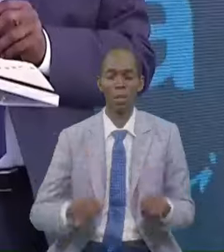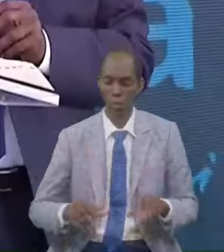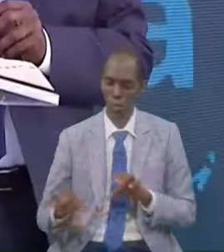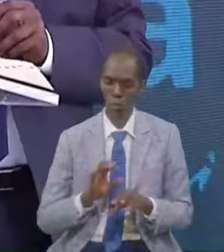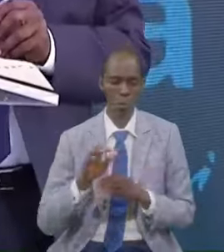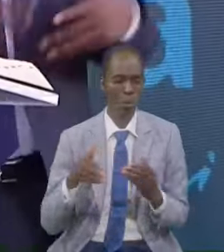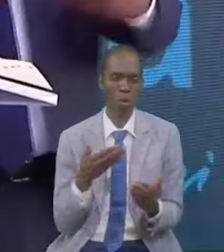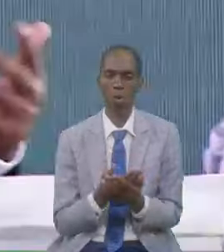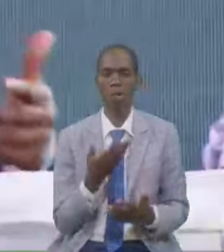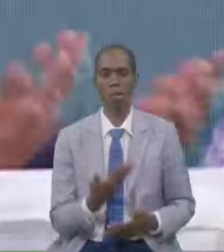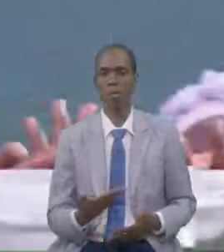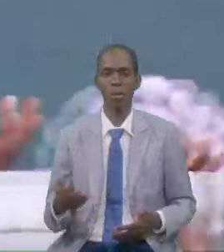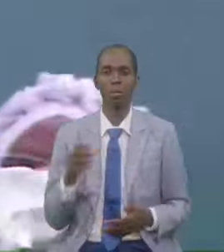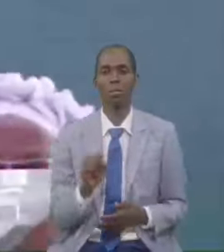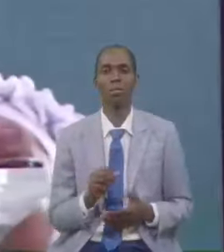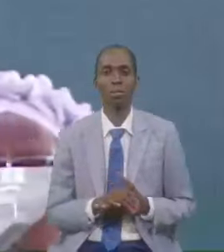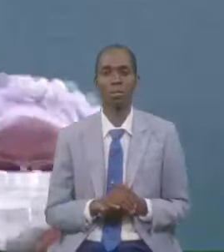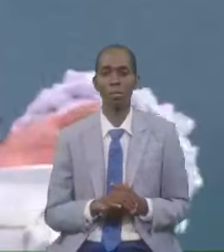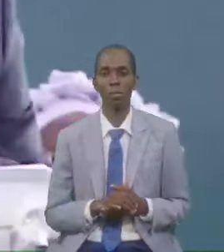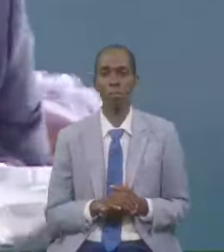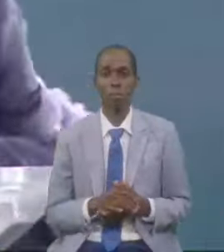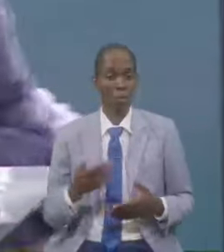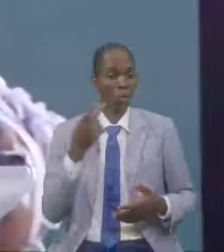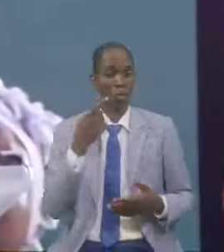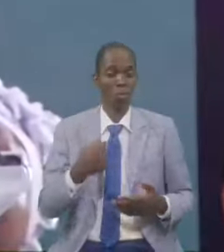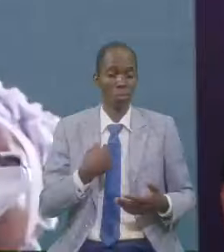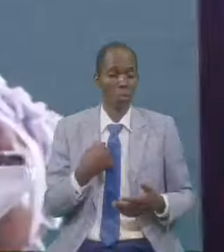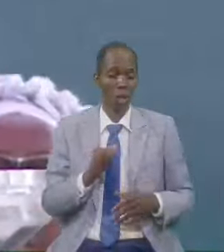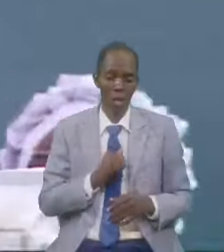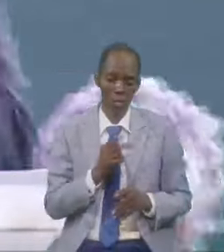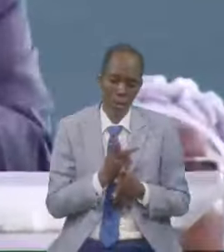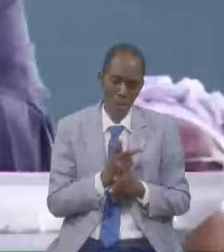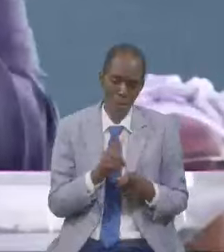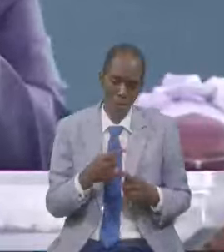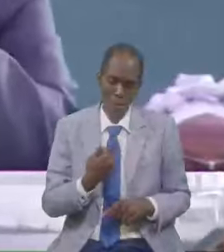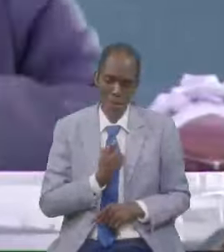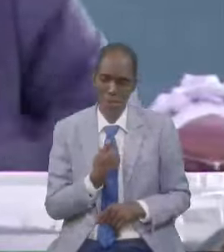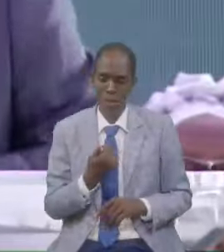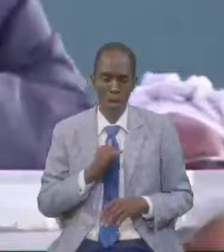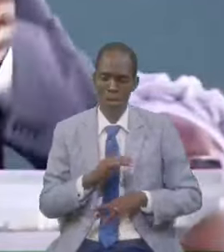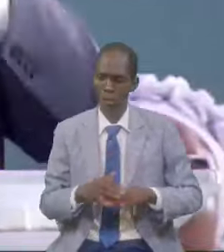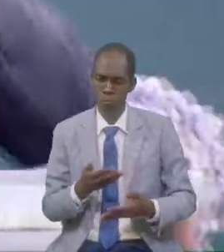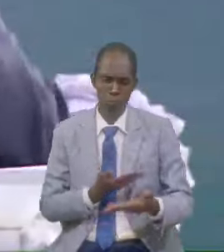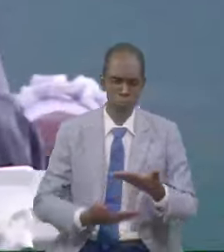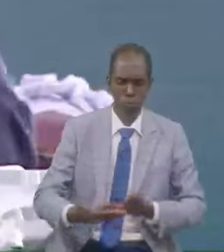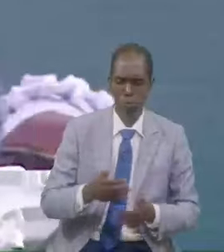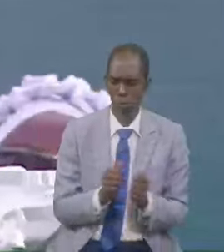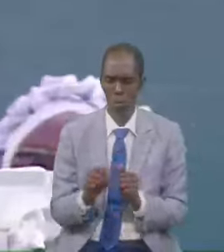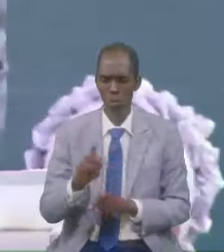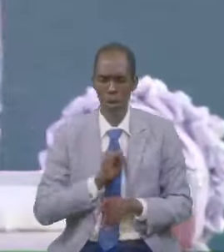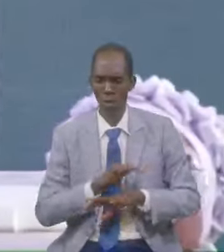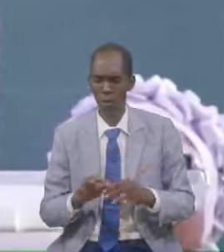సమస్తము చేయగలను. I'm an introvert. I cannot reach people. I cannot talk to people. That's what you tell yourself. The